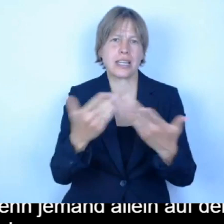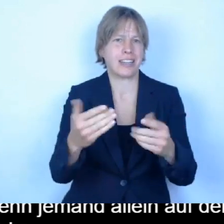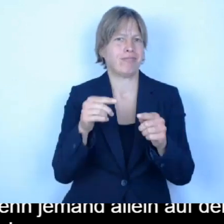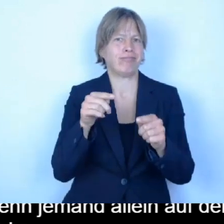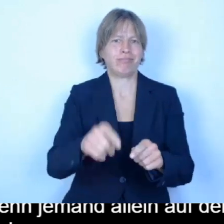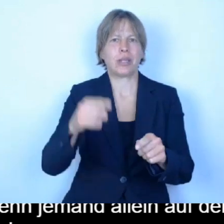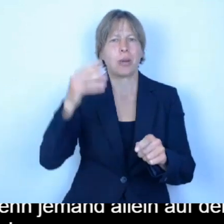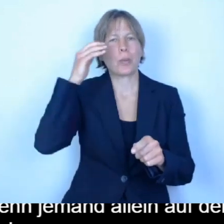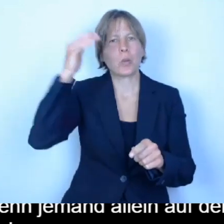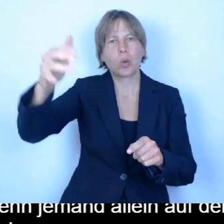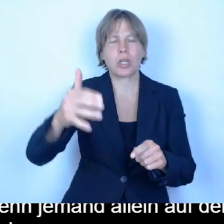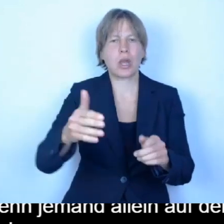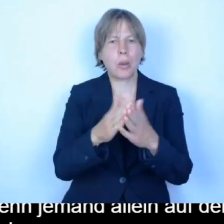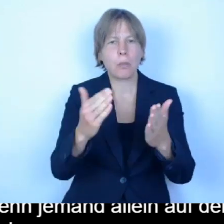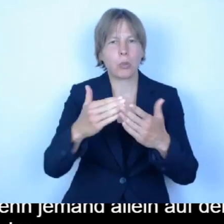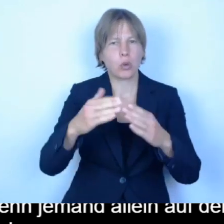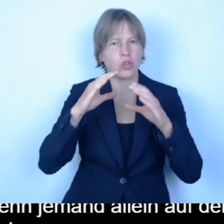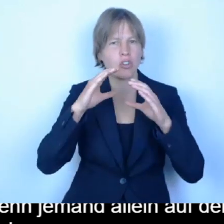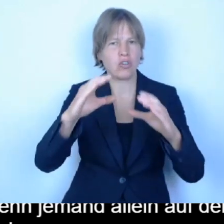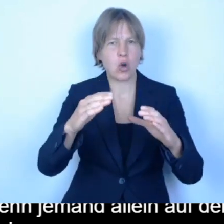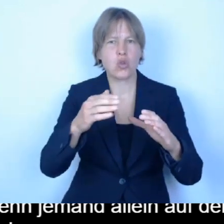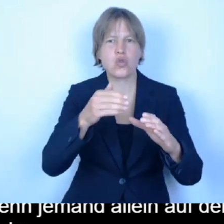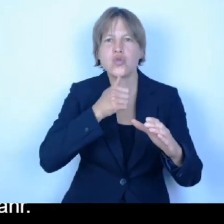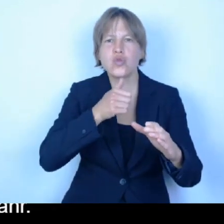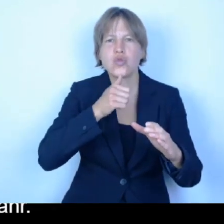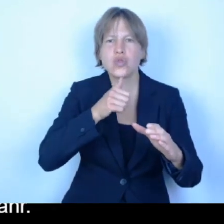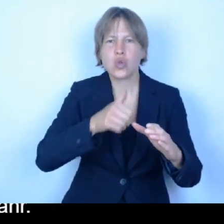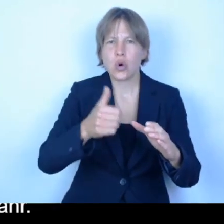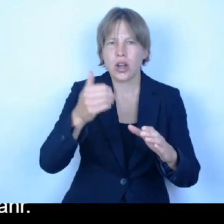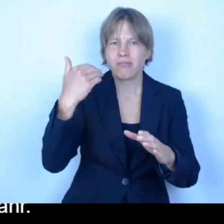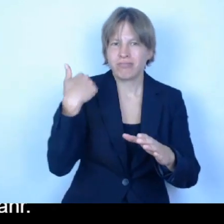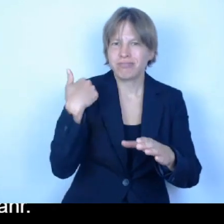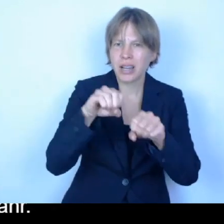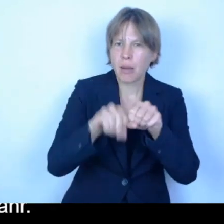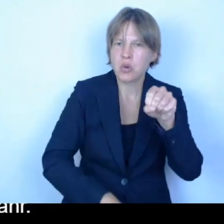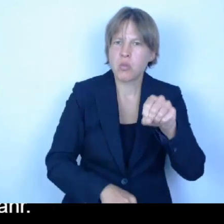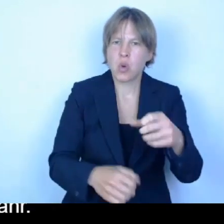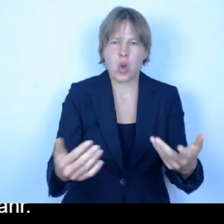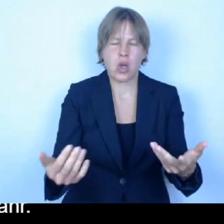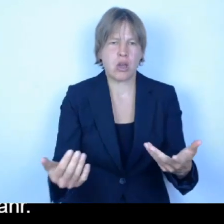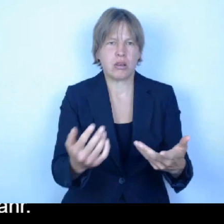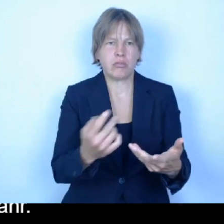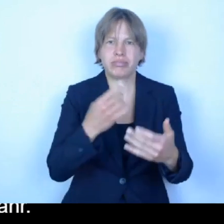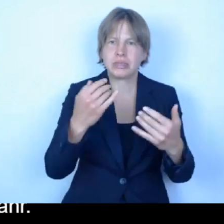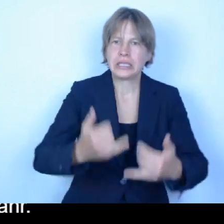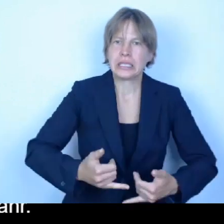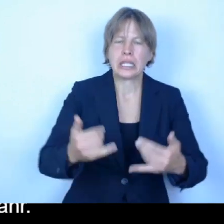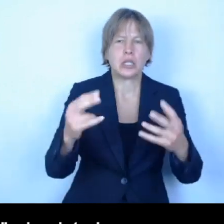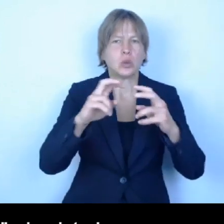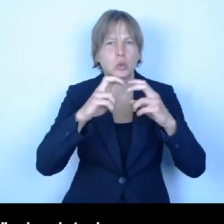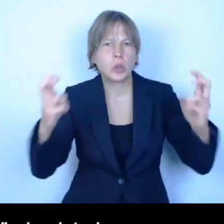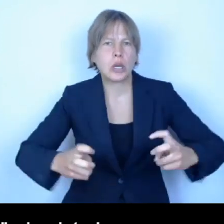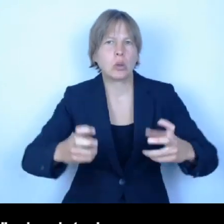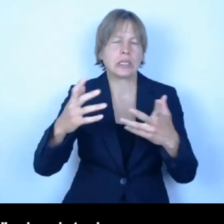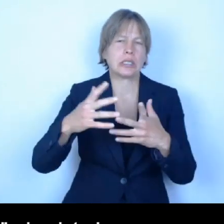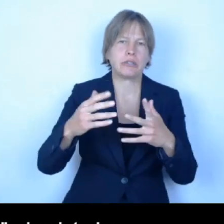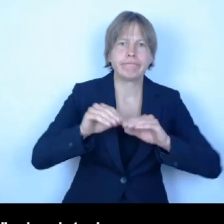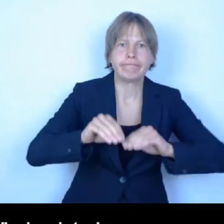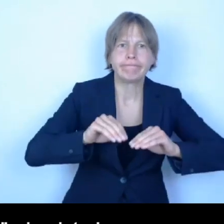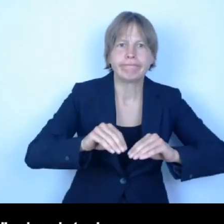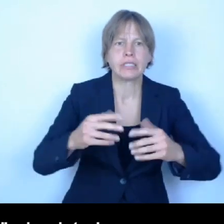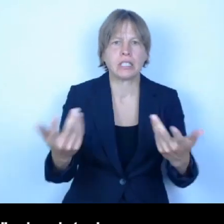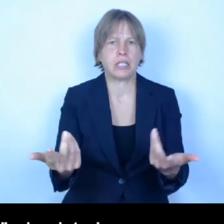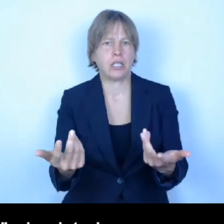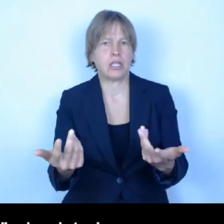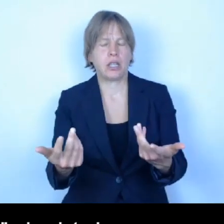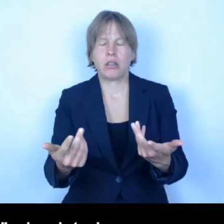für, ich sage jetzt Open-Air-Lesungen im Sommer, für Verlage, für Kinder- und Jugendbuchverlage, für Bibliotheken, für Institutionen,